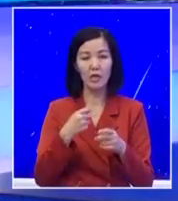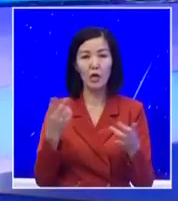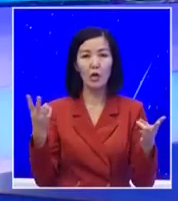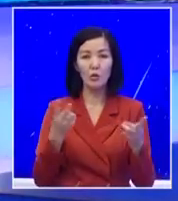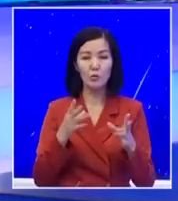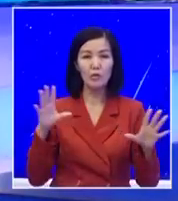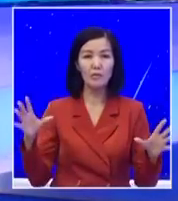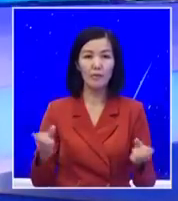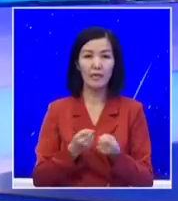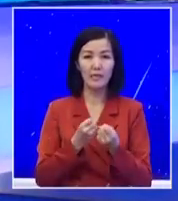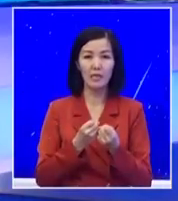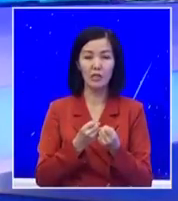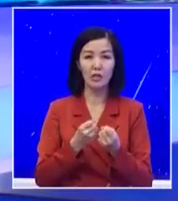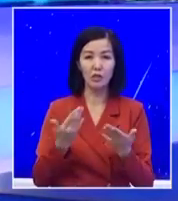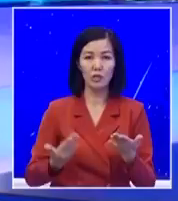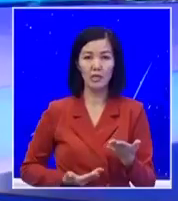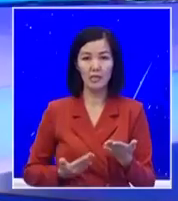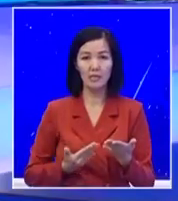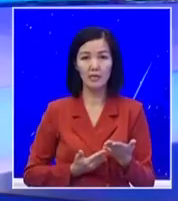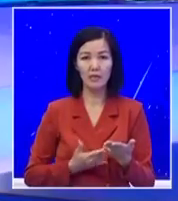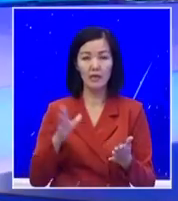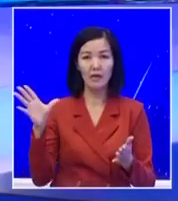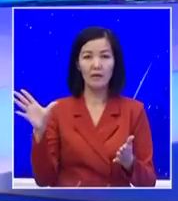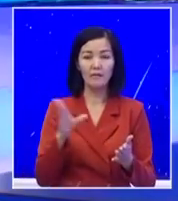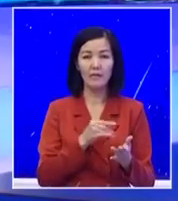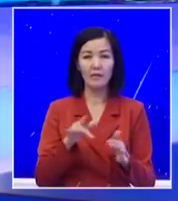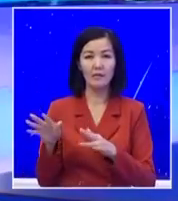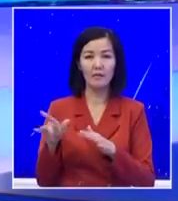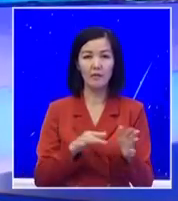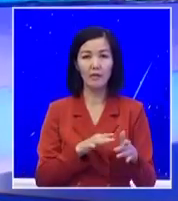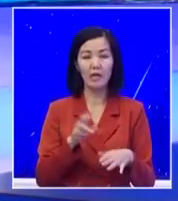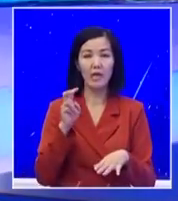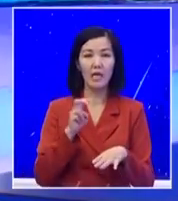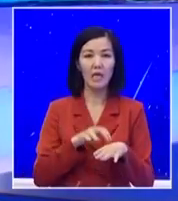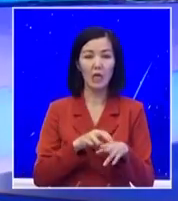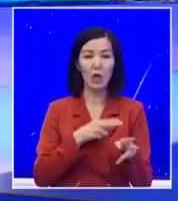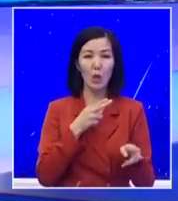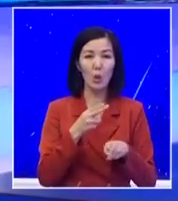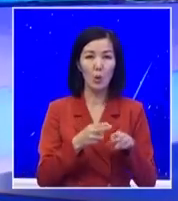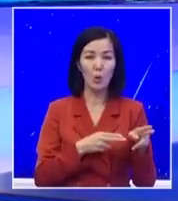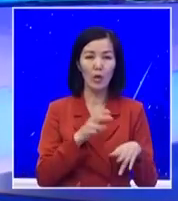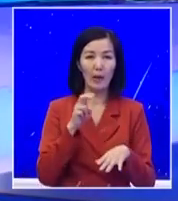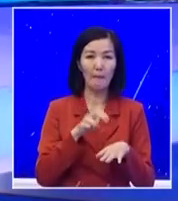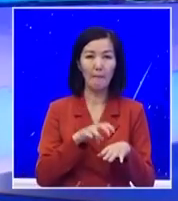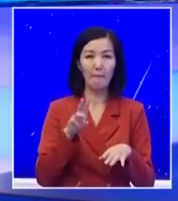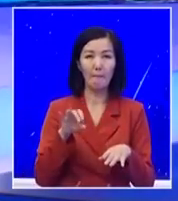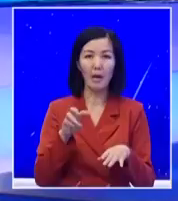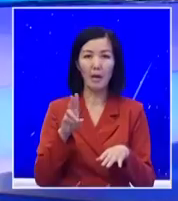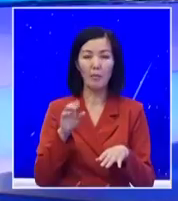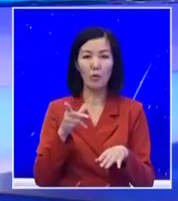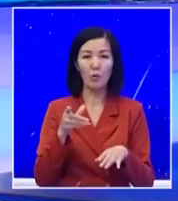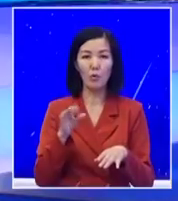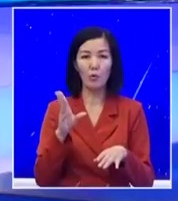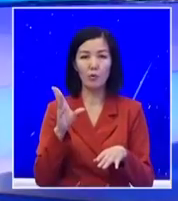чужие жизни уже стало для него делом всей его жизни. Хирург-онколог-мамолог Асиф Гусенов в преддверии профессионального